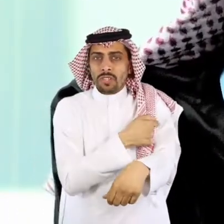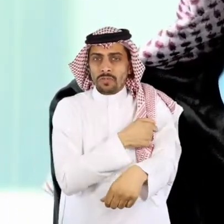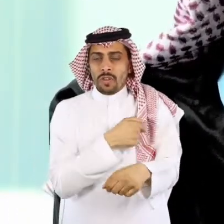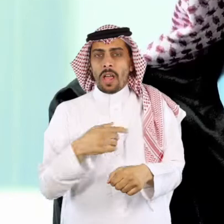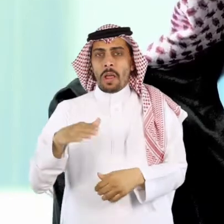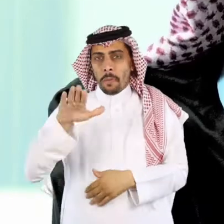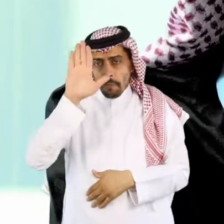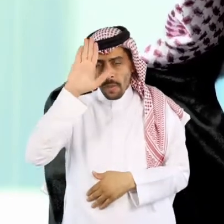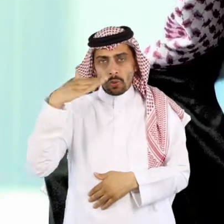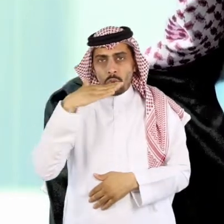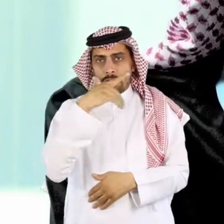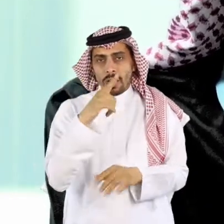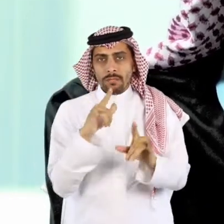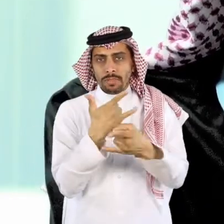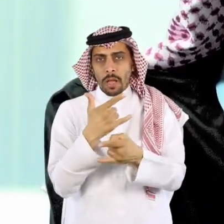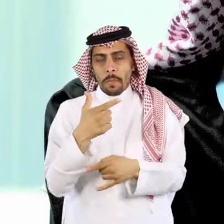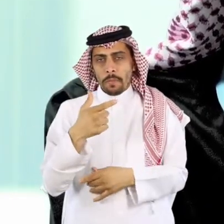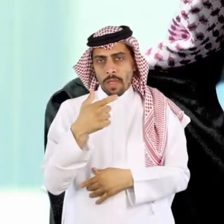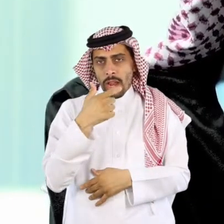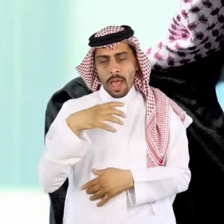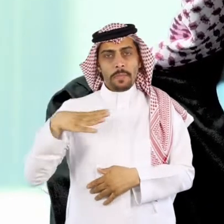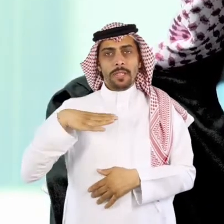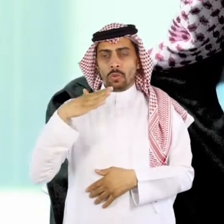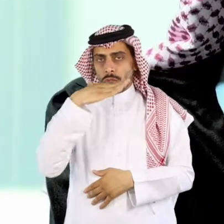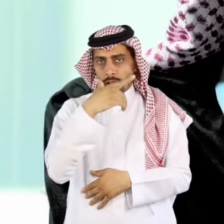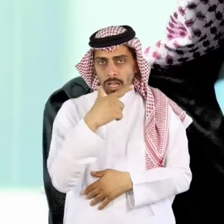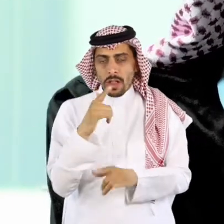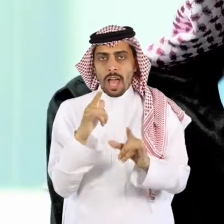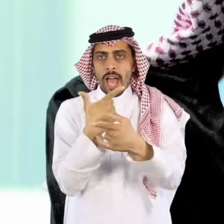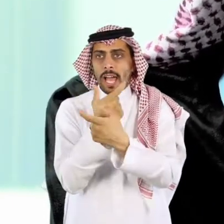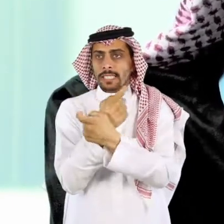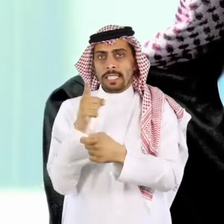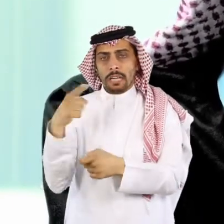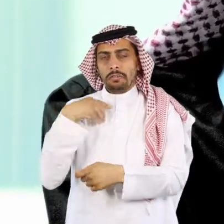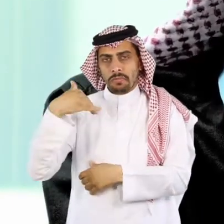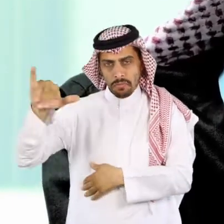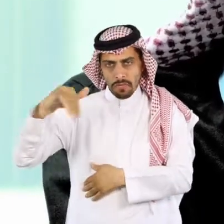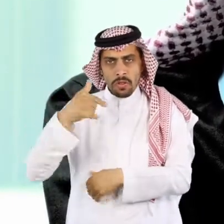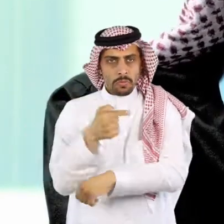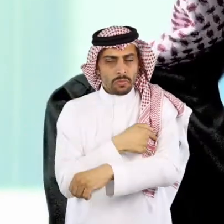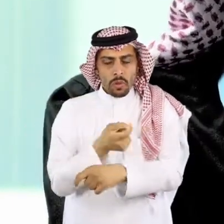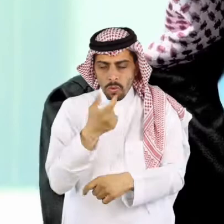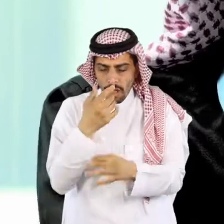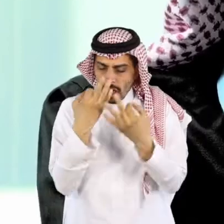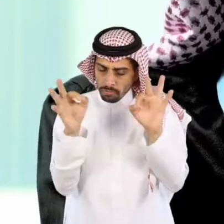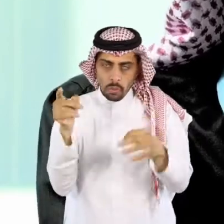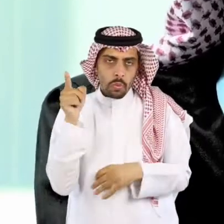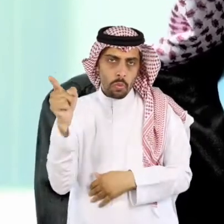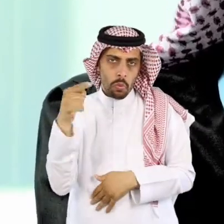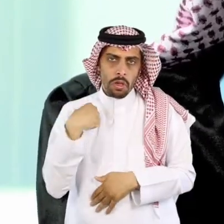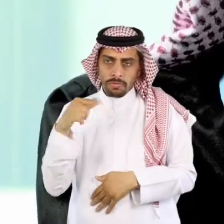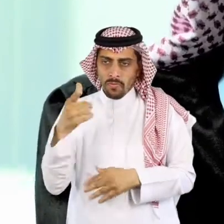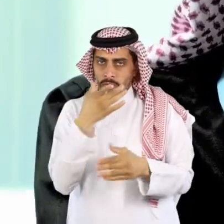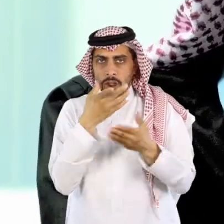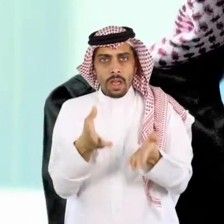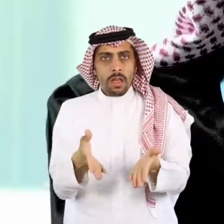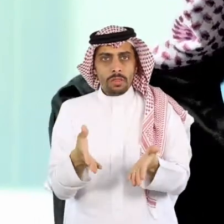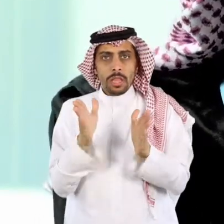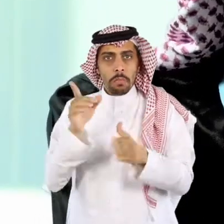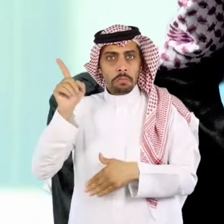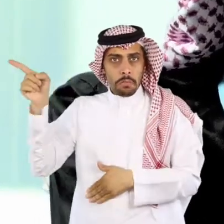الامير سلطان القطبيه في اللي هو مستشفى القوات المسلحه العسكري. كل مراجعاتي